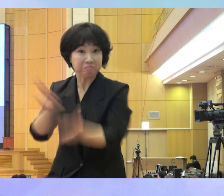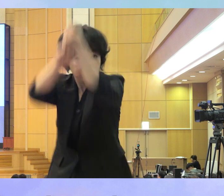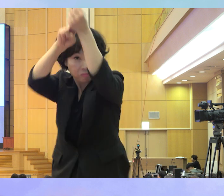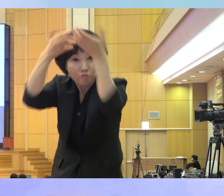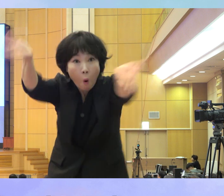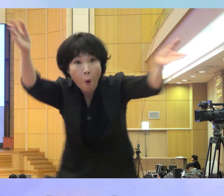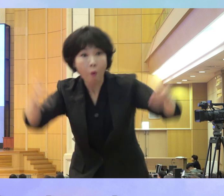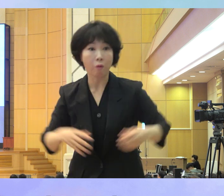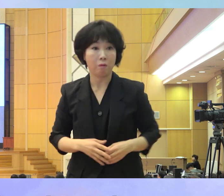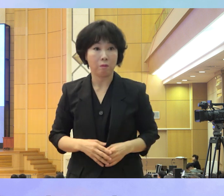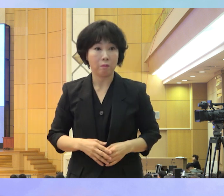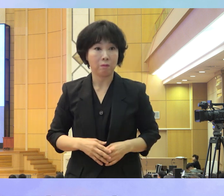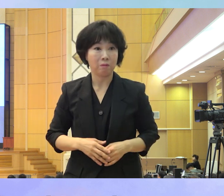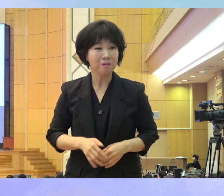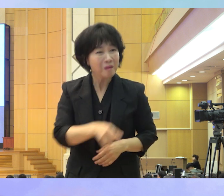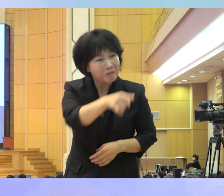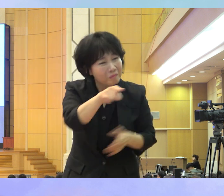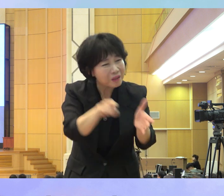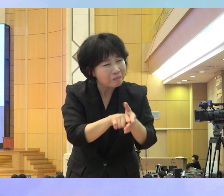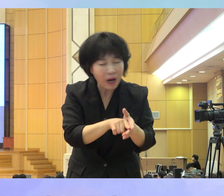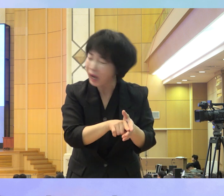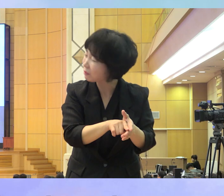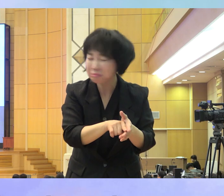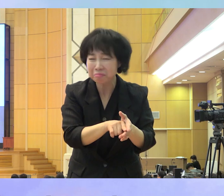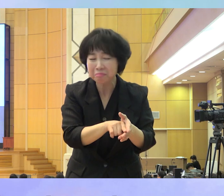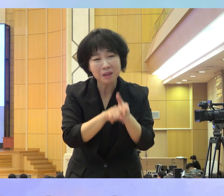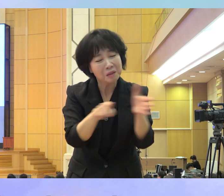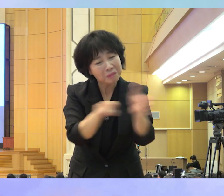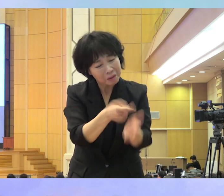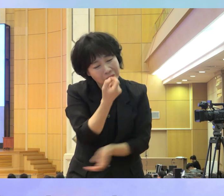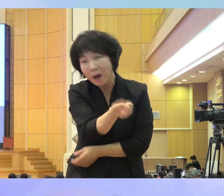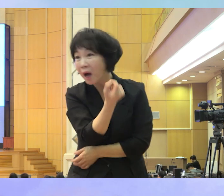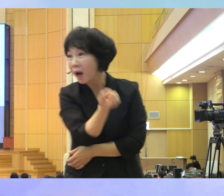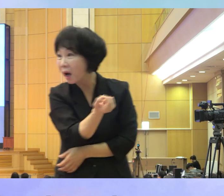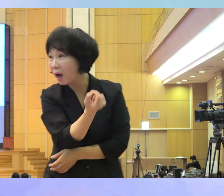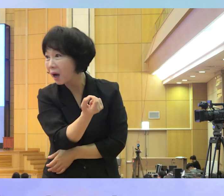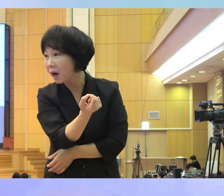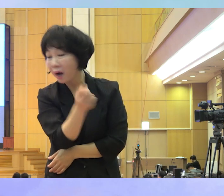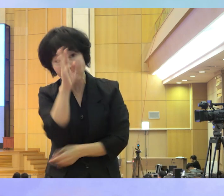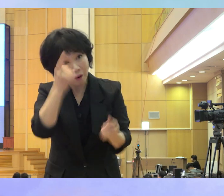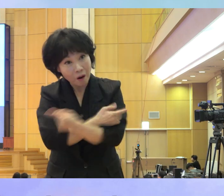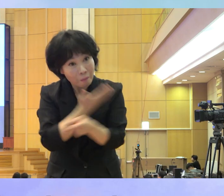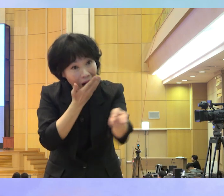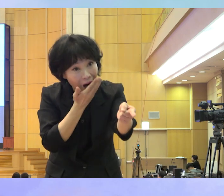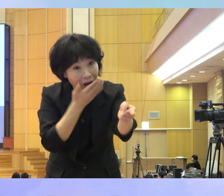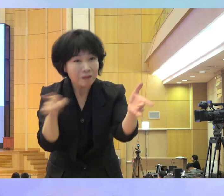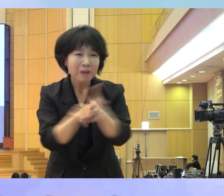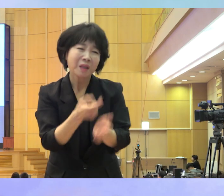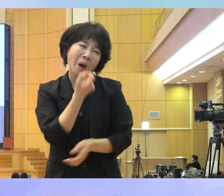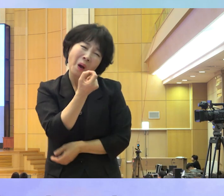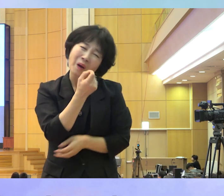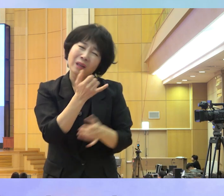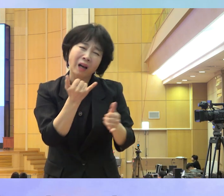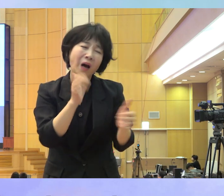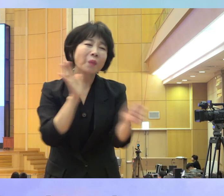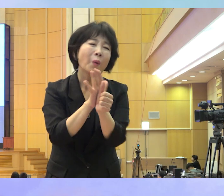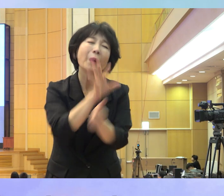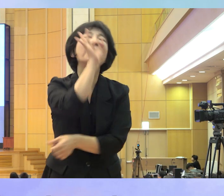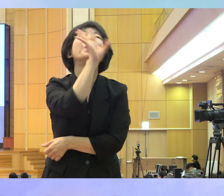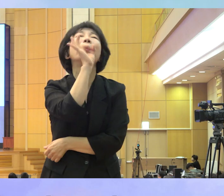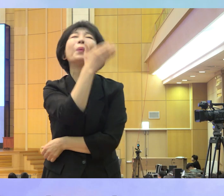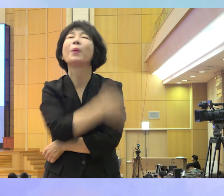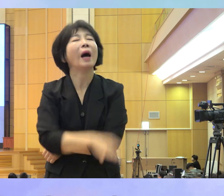그 없는 자를, 네 믿음이 없는데 내가 아무리 능력의 주님이라 하더라도 믿음 없는 자에게는 어떻게 할 수가 없다는